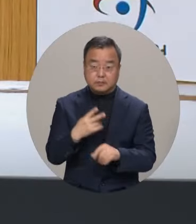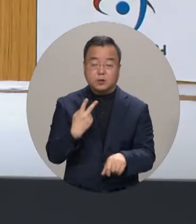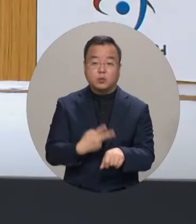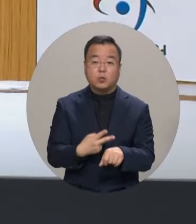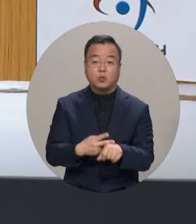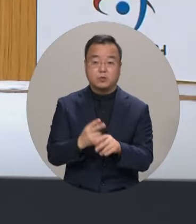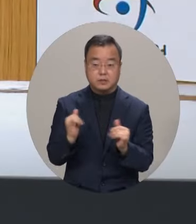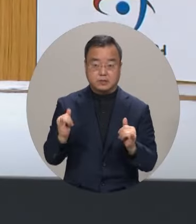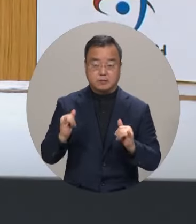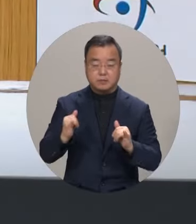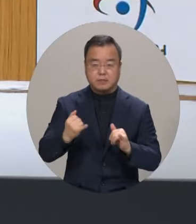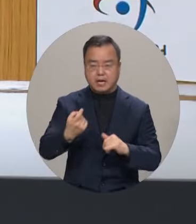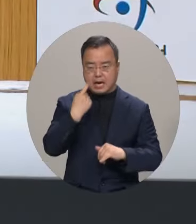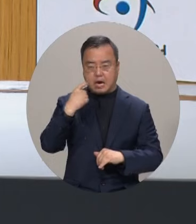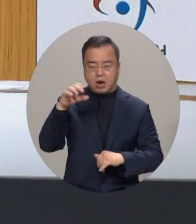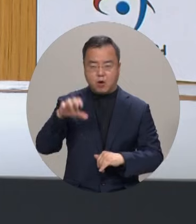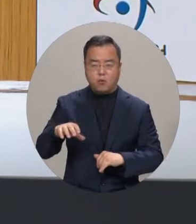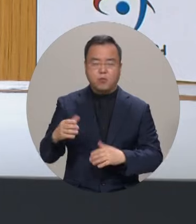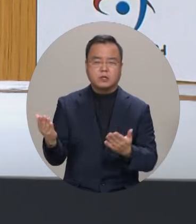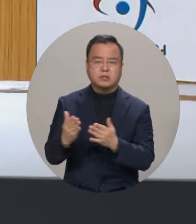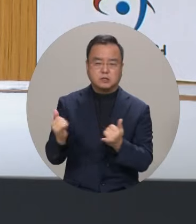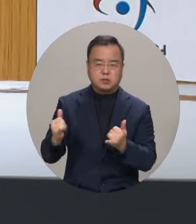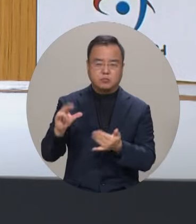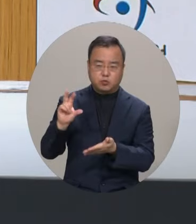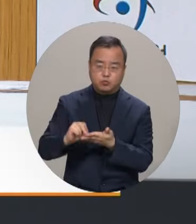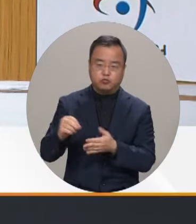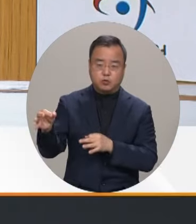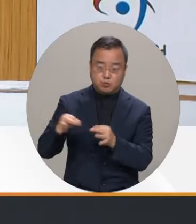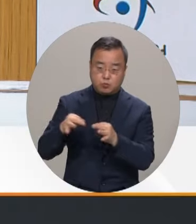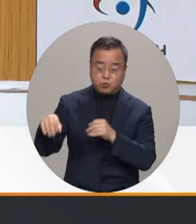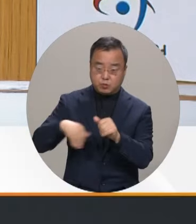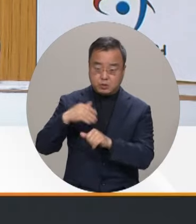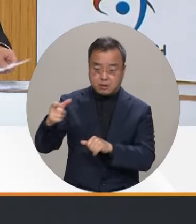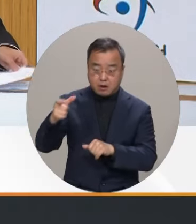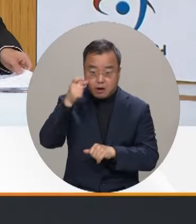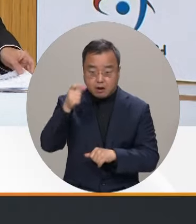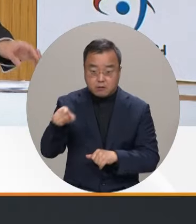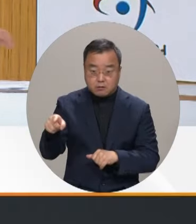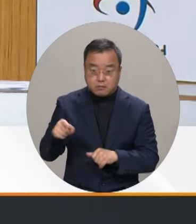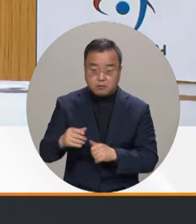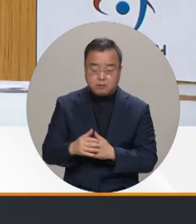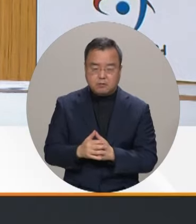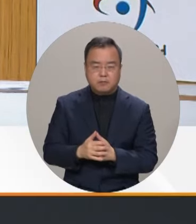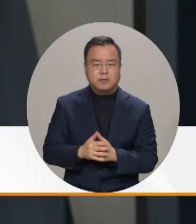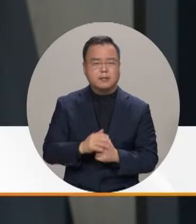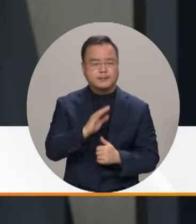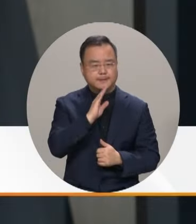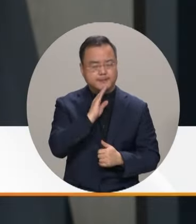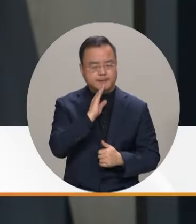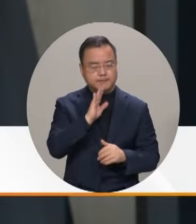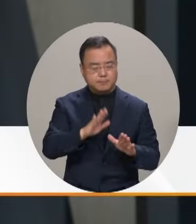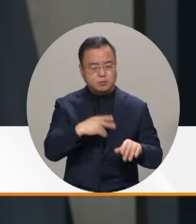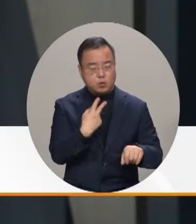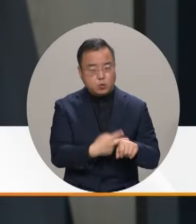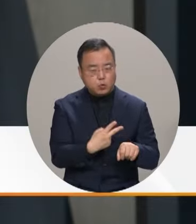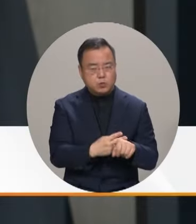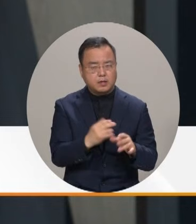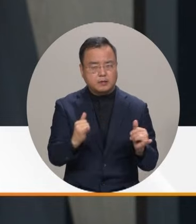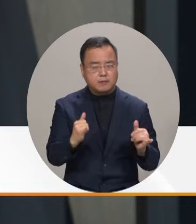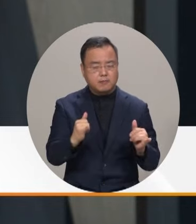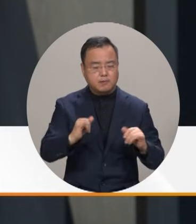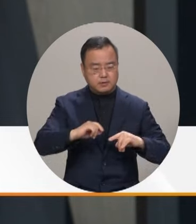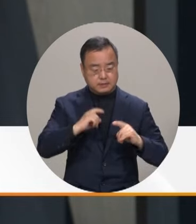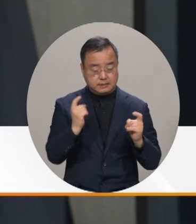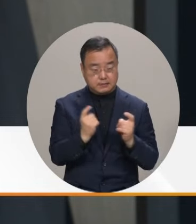사교 업체 사이에 문난 거래의 정황도 다수 확인됐다고네 이번 감사에서는이 현직 교사들과 사교육